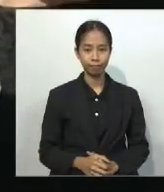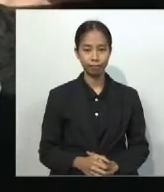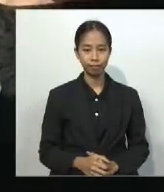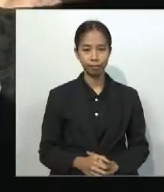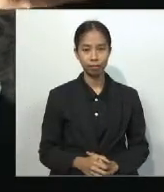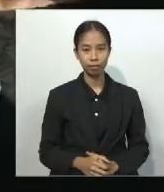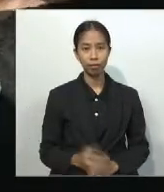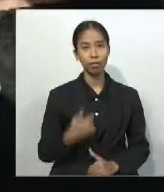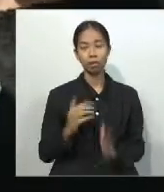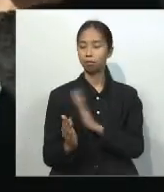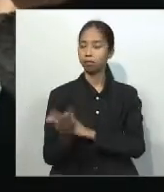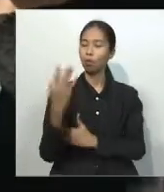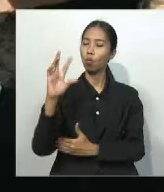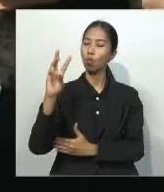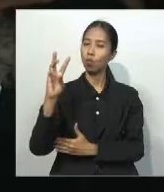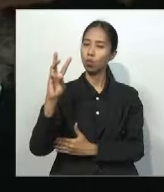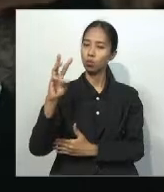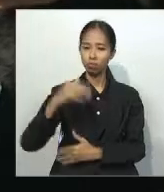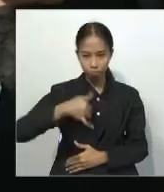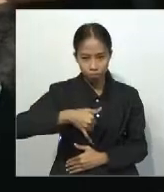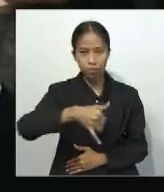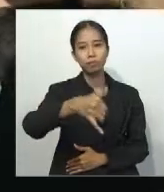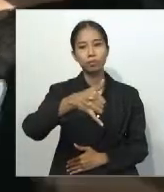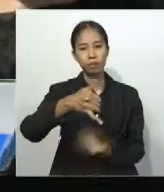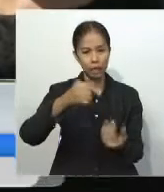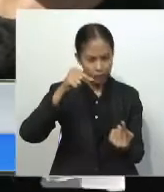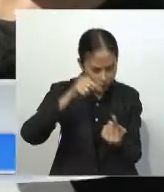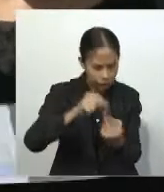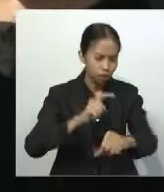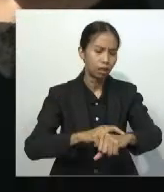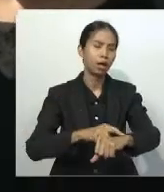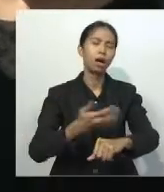ตั้งแต่6โมงเช้านี้ครับเพิ่งมาถึงเนี่ยแหละครับ